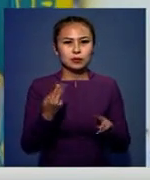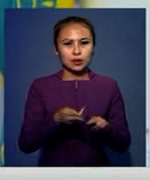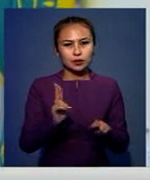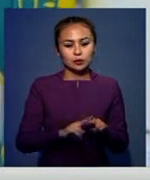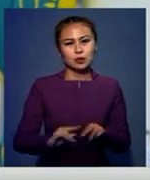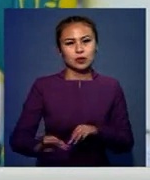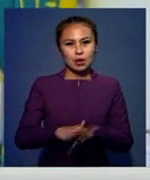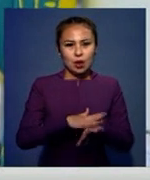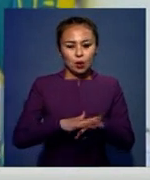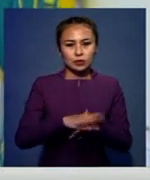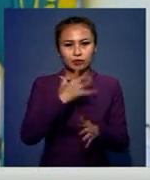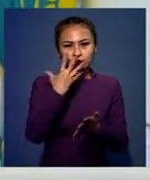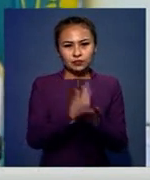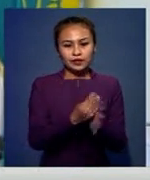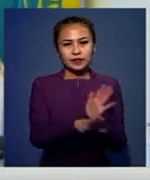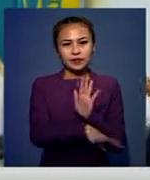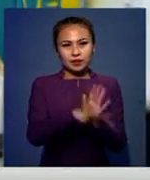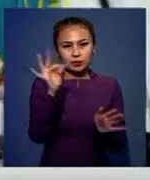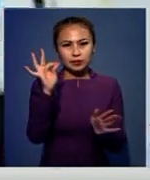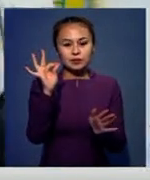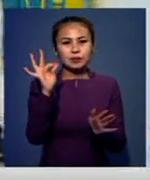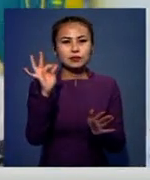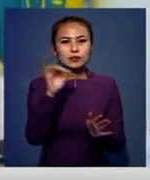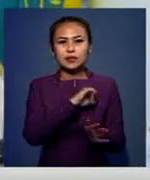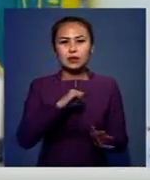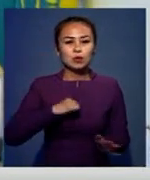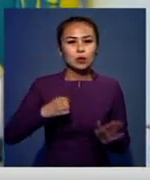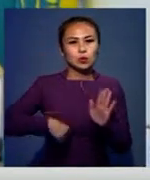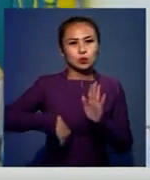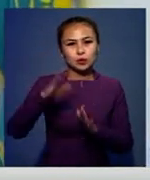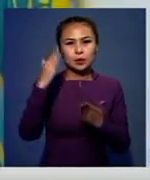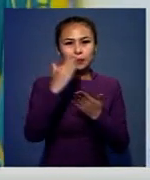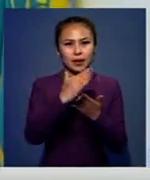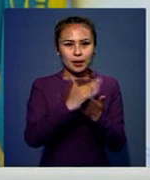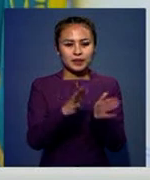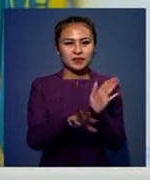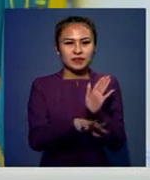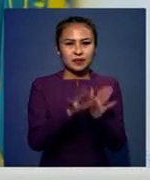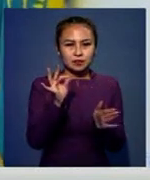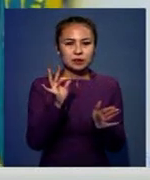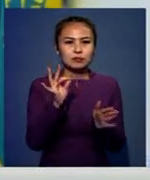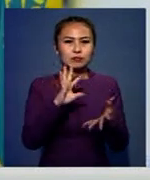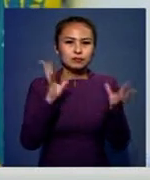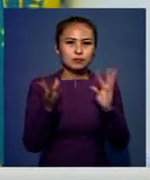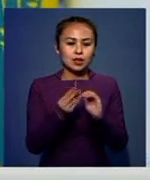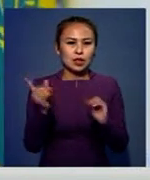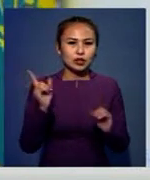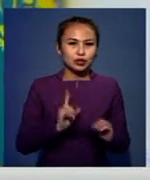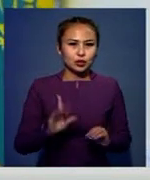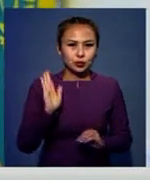халық өз таңдауын жасап, ең жақсы бағдарламаны таңдап, соның нәтижесін